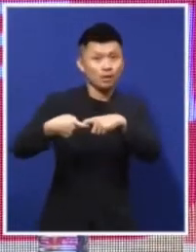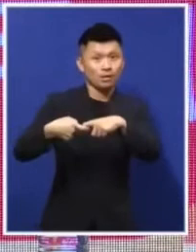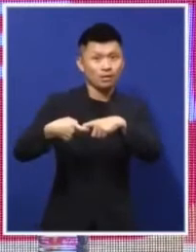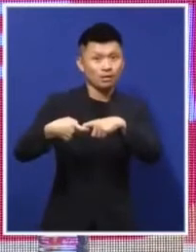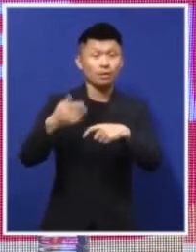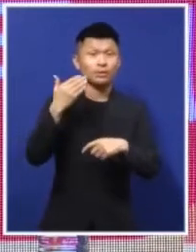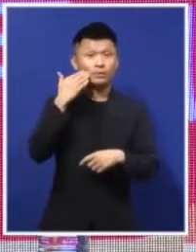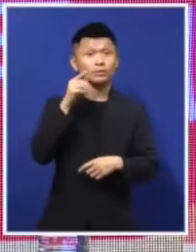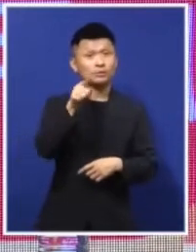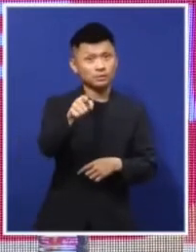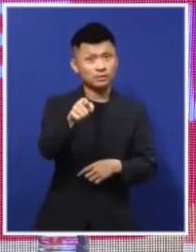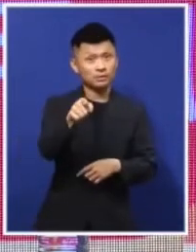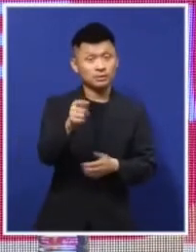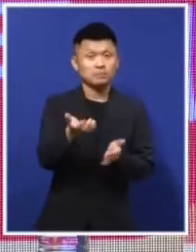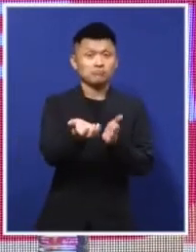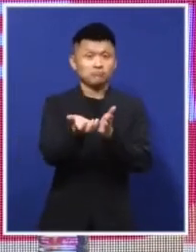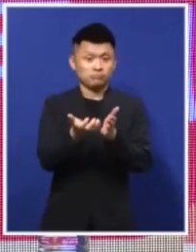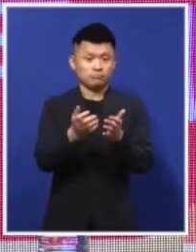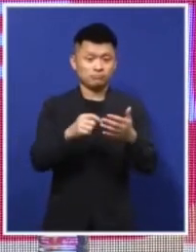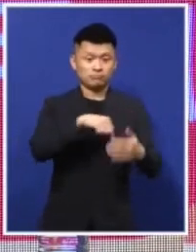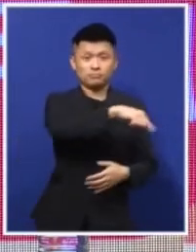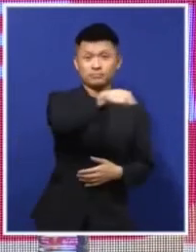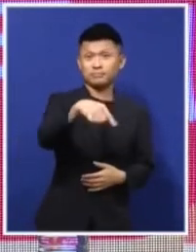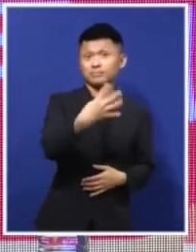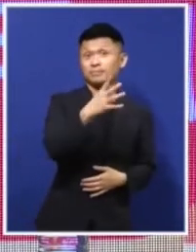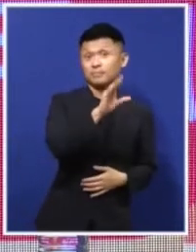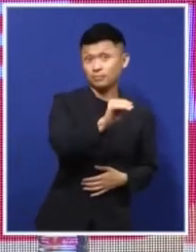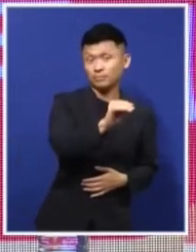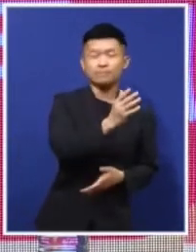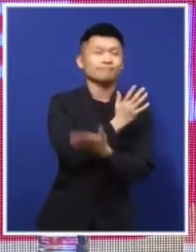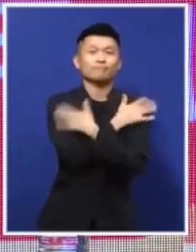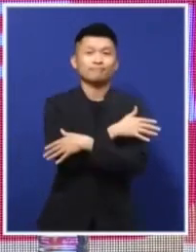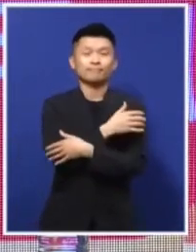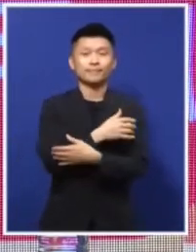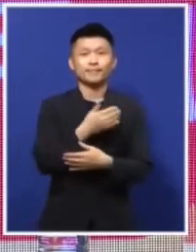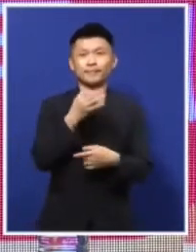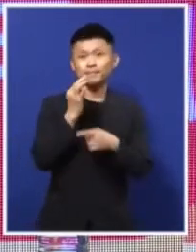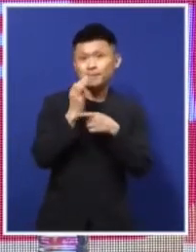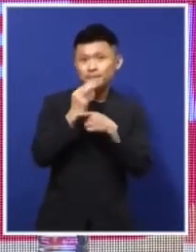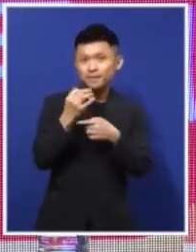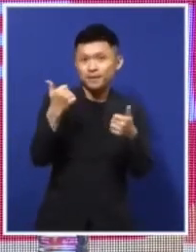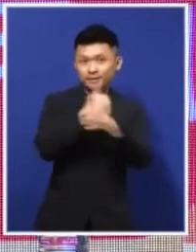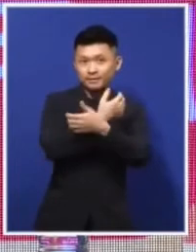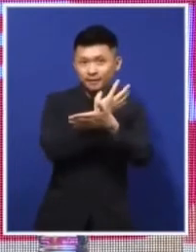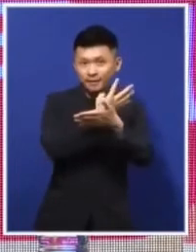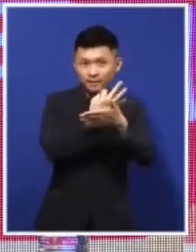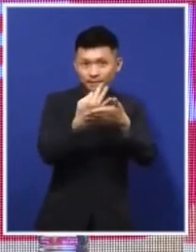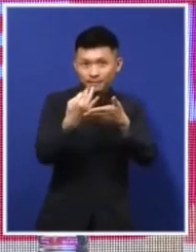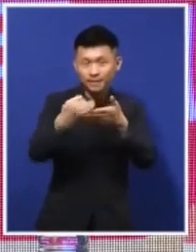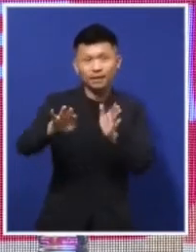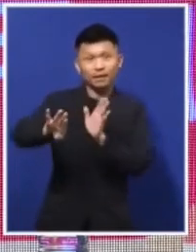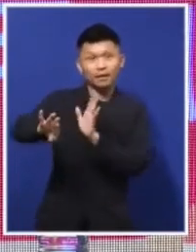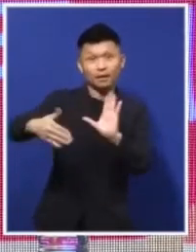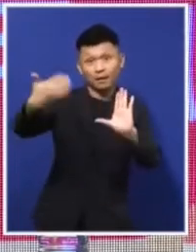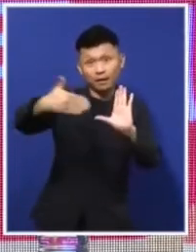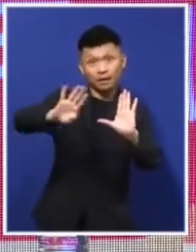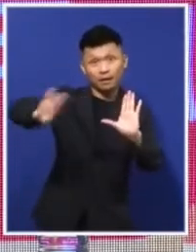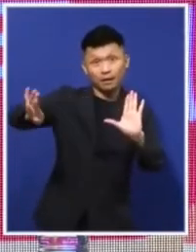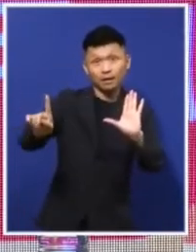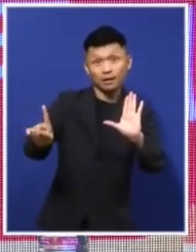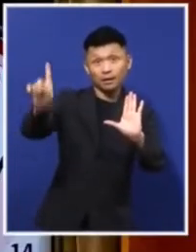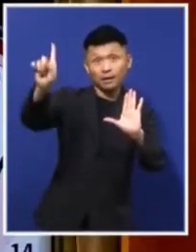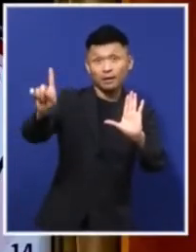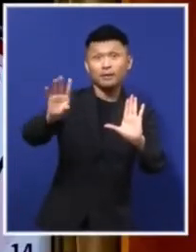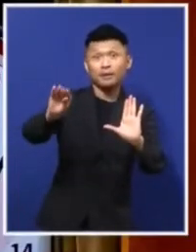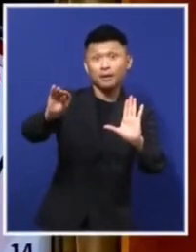论你是不是前400万名，都会取得一组优惠代码在荧幕上。 上面右手边有看到这个优惠代